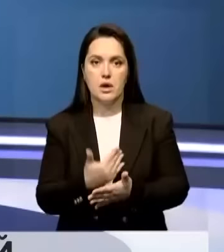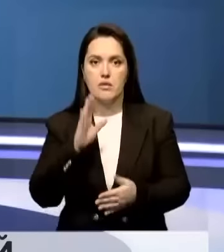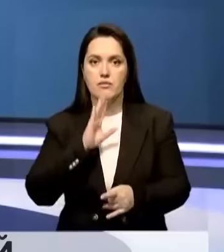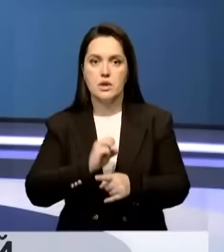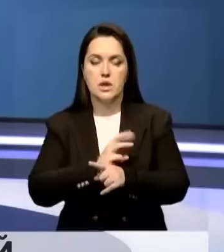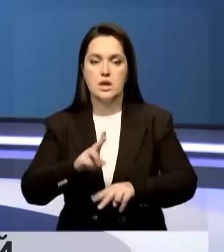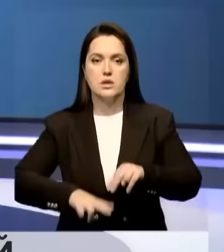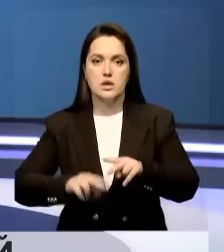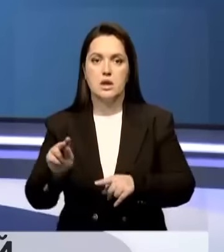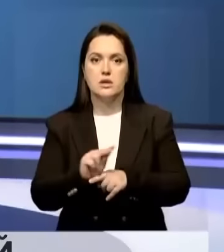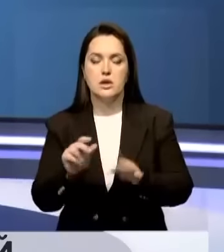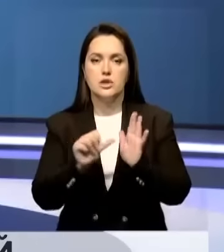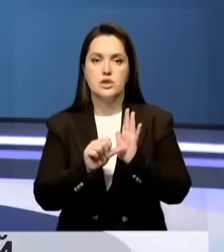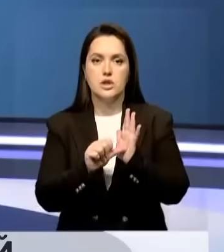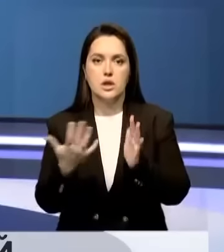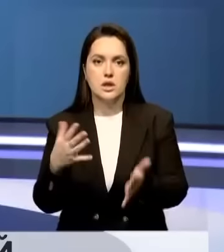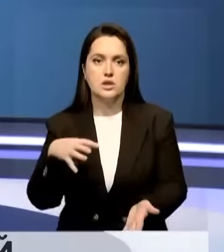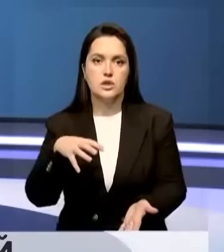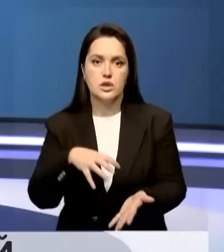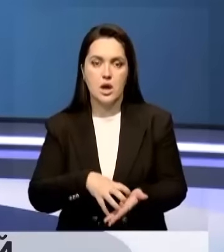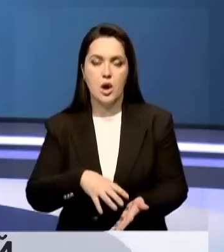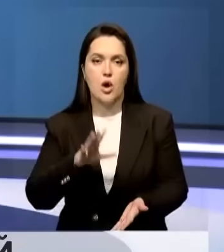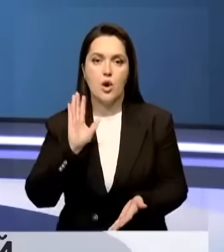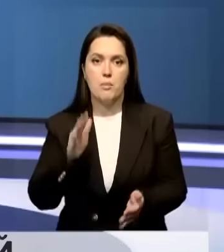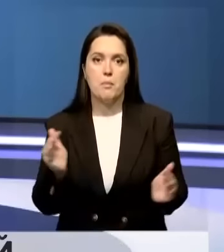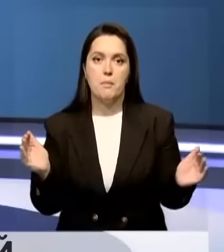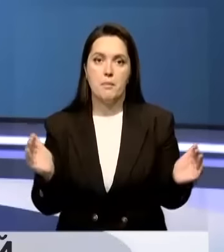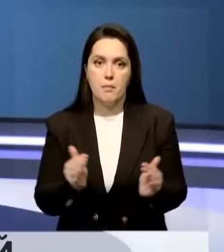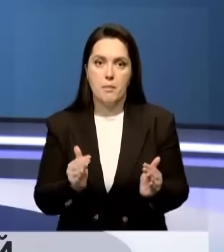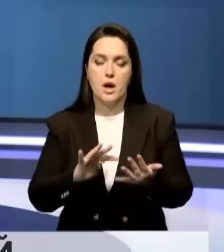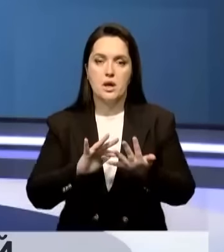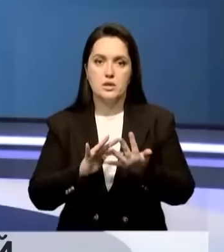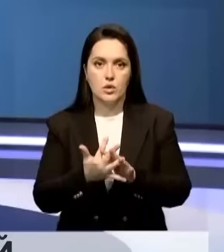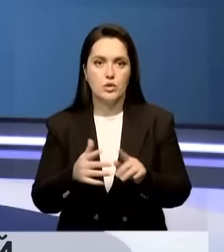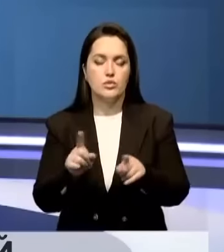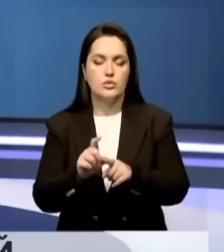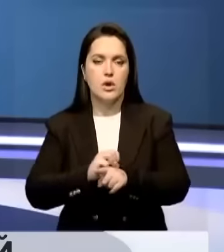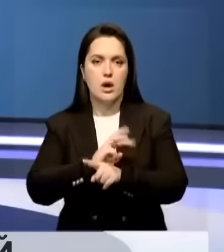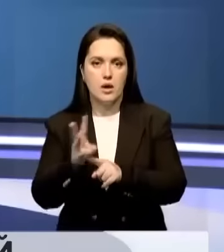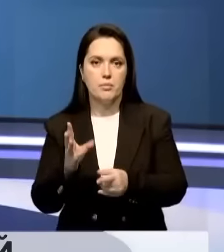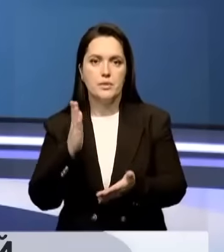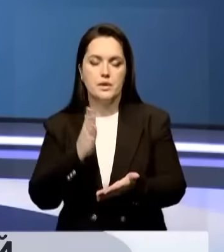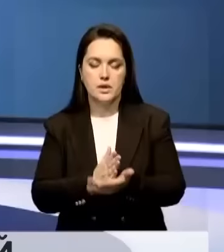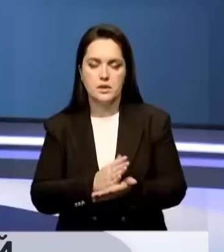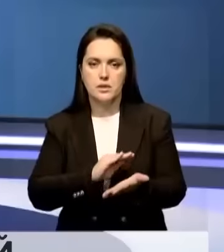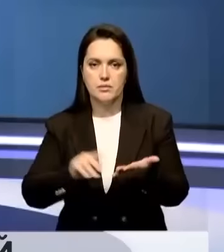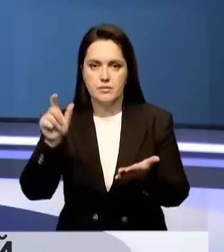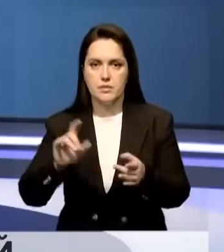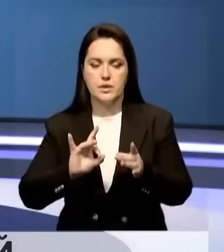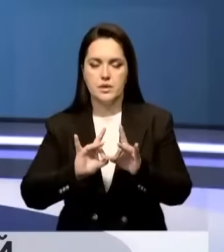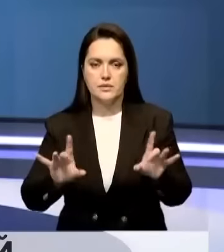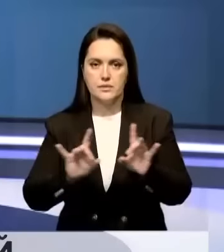обновили сети. Водоснабжение строят, ремонтируют 65 объектов. Вопрос решен и в малых селах. Подробности у